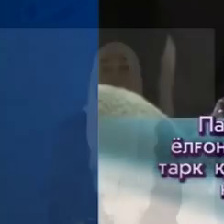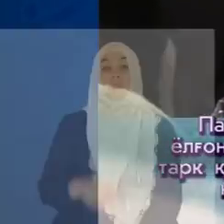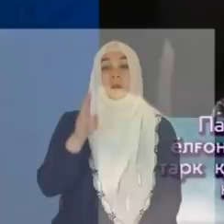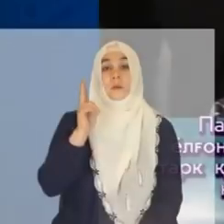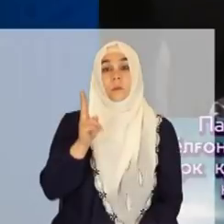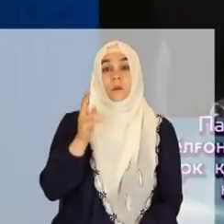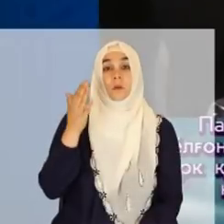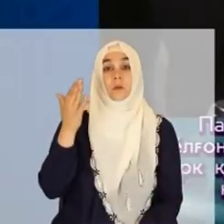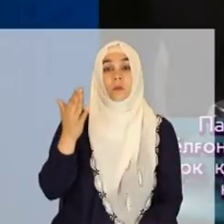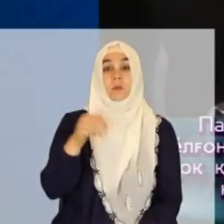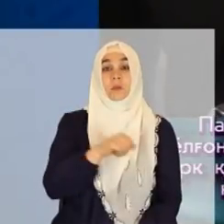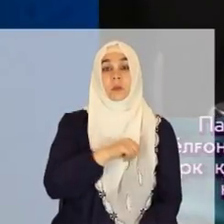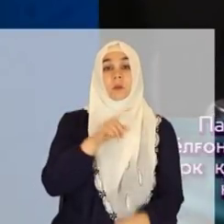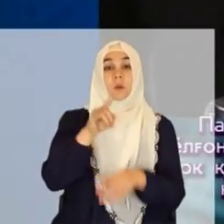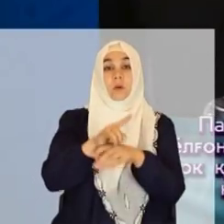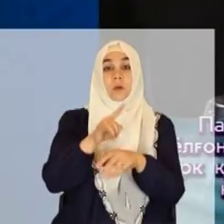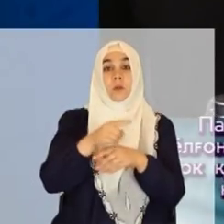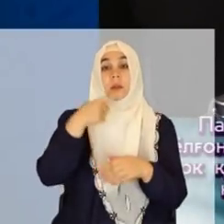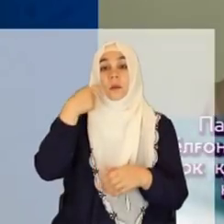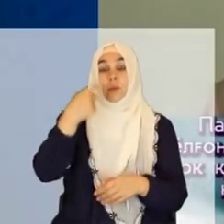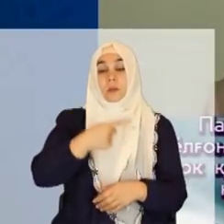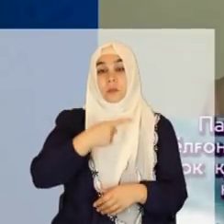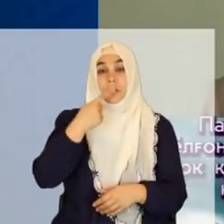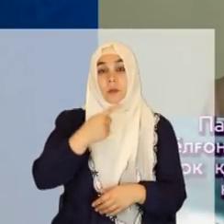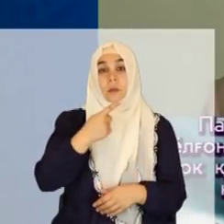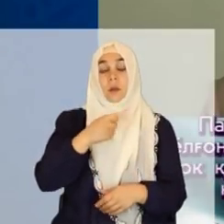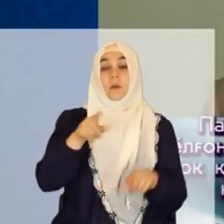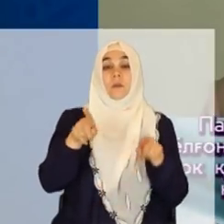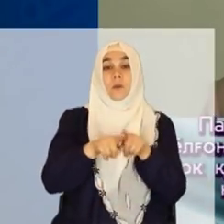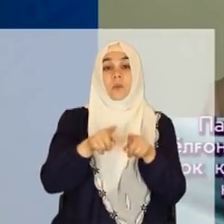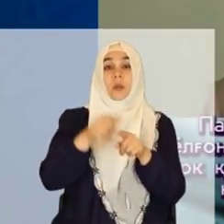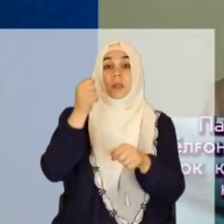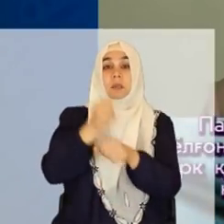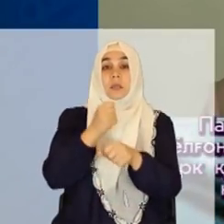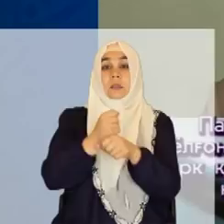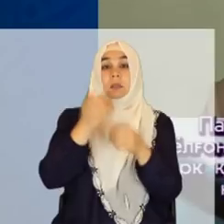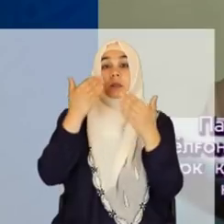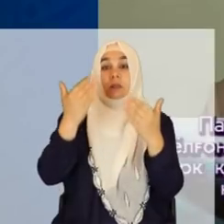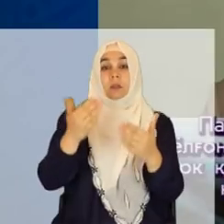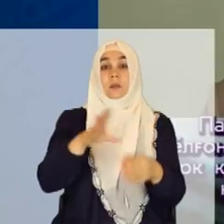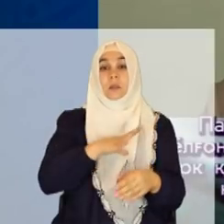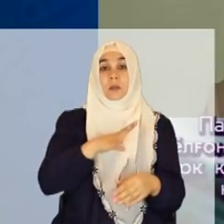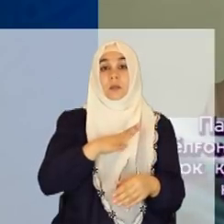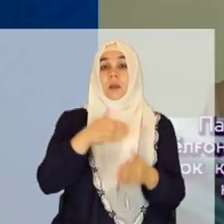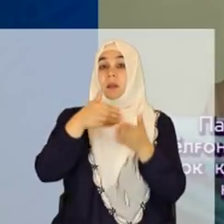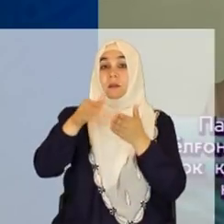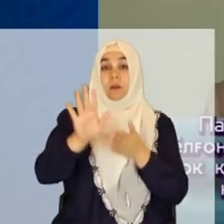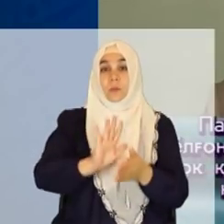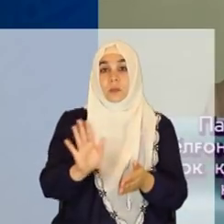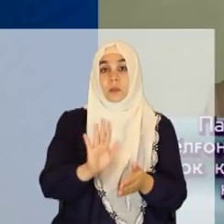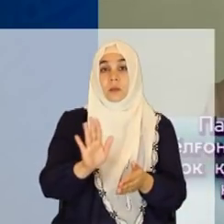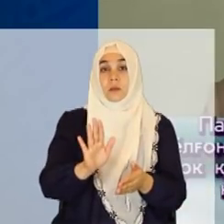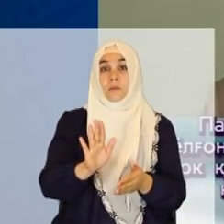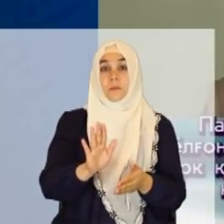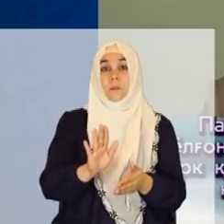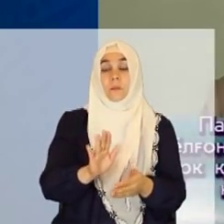Kimki yolg'on gapirishdan va unga amal qilishni tark qilmas ekan,